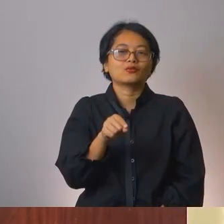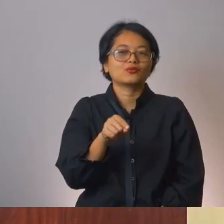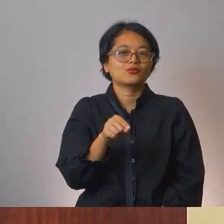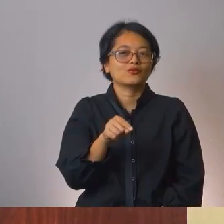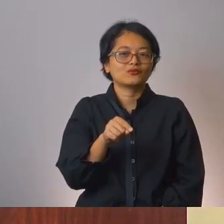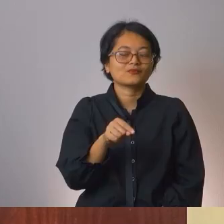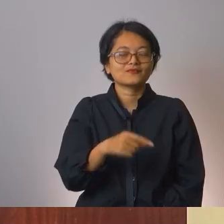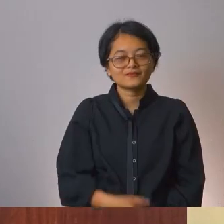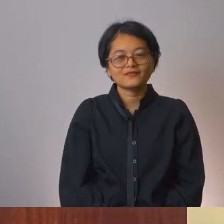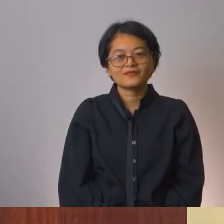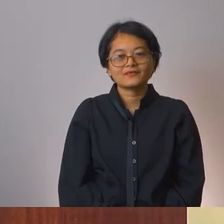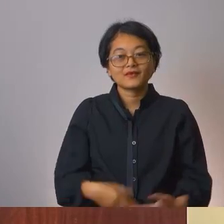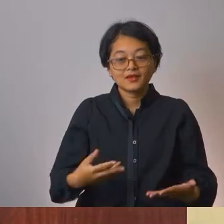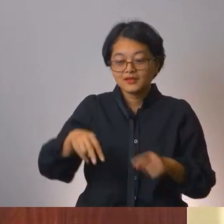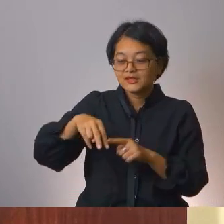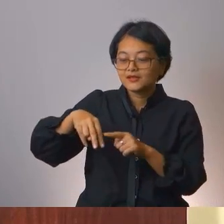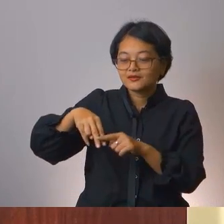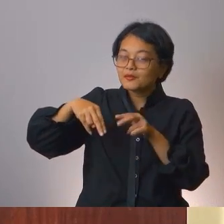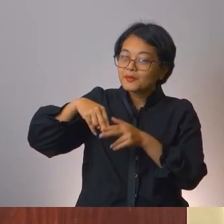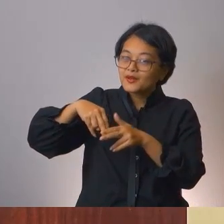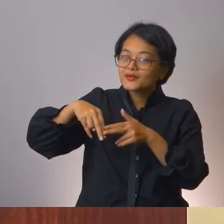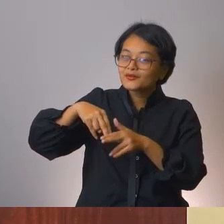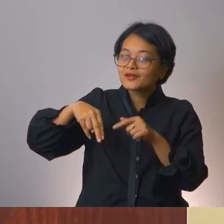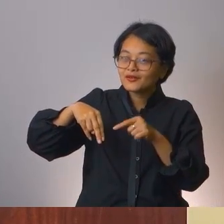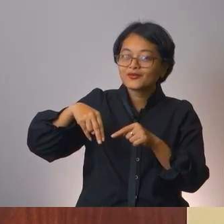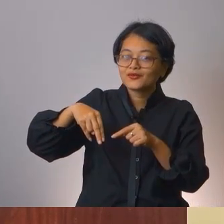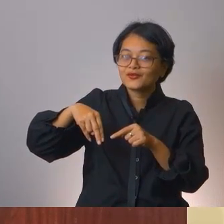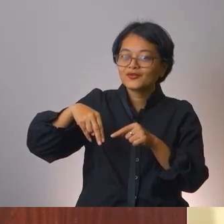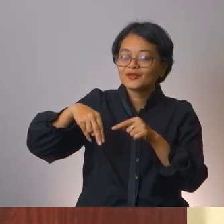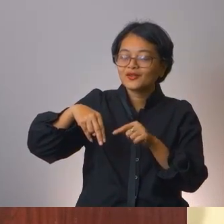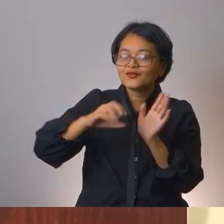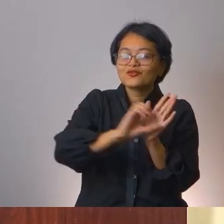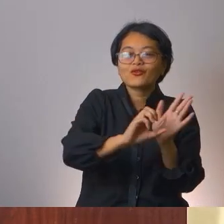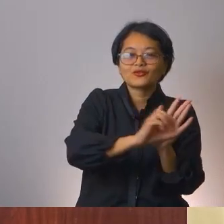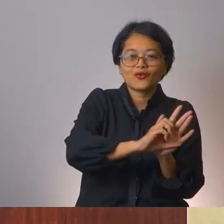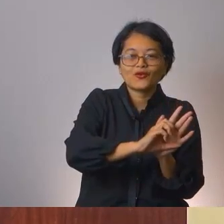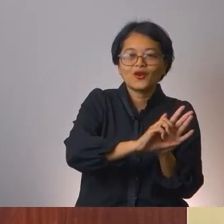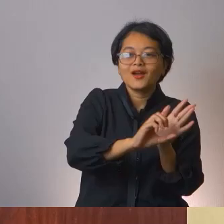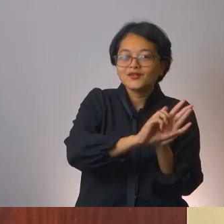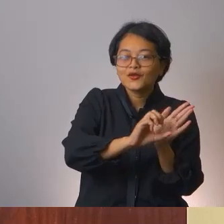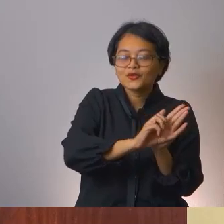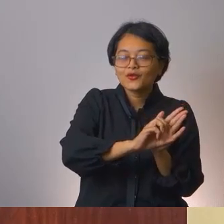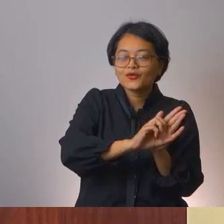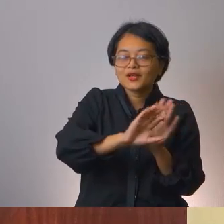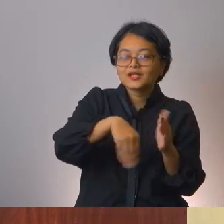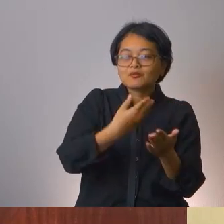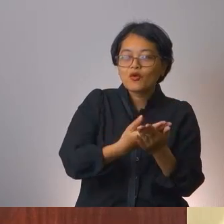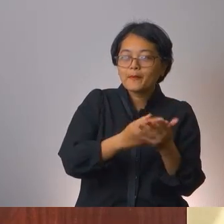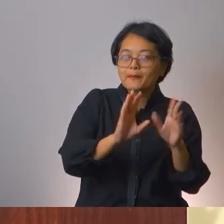Bukankah pembasuhan kaki yang Yesus lakukan itu adalah salah satu contoh Bapak Ibu dari keseluruhan karya